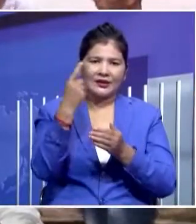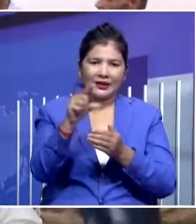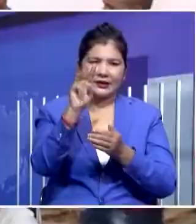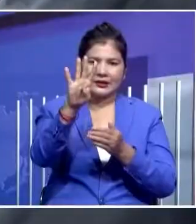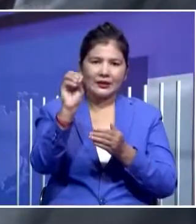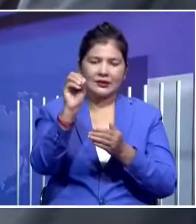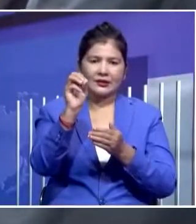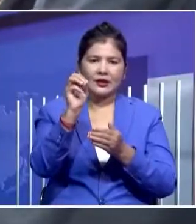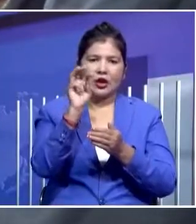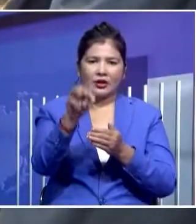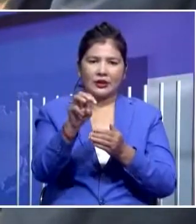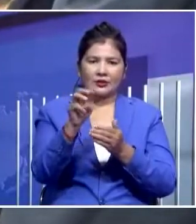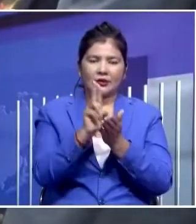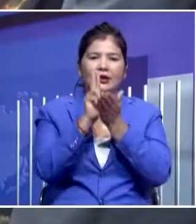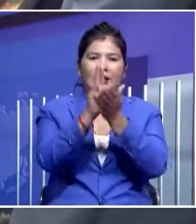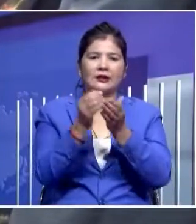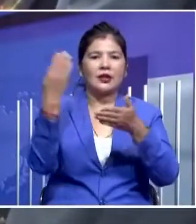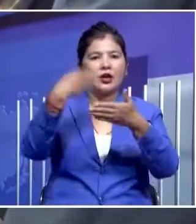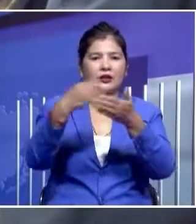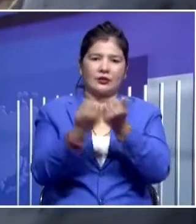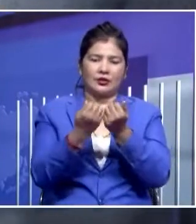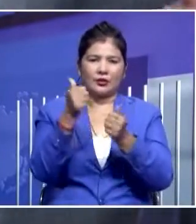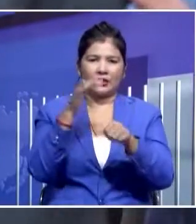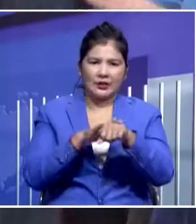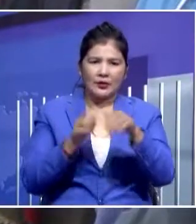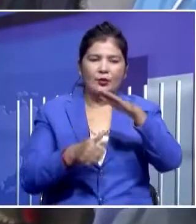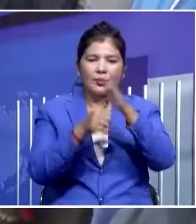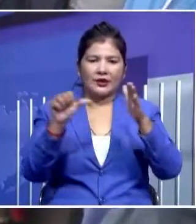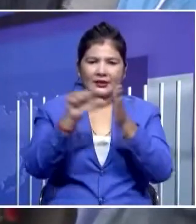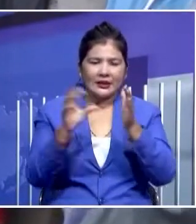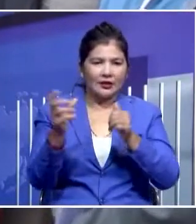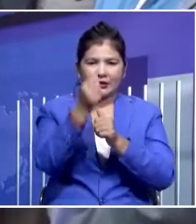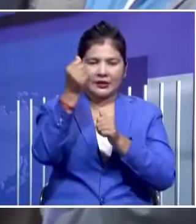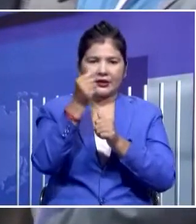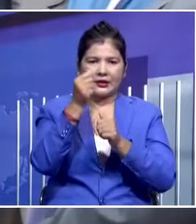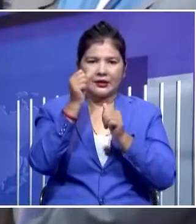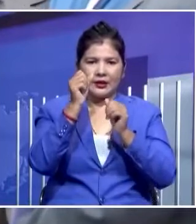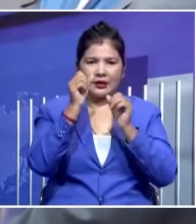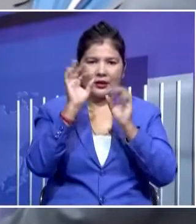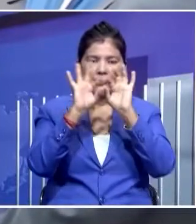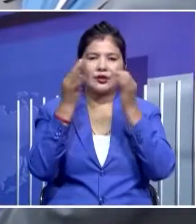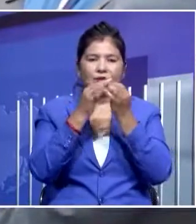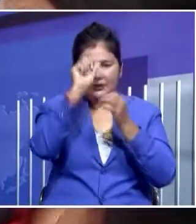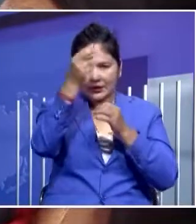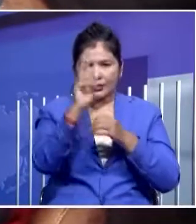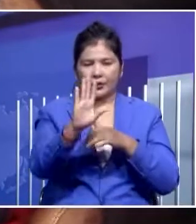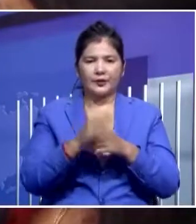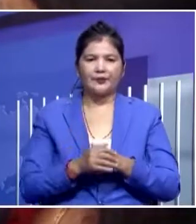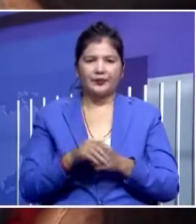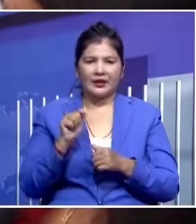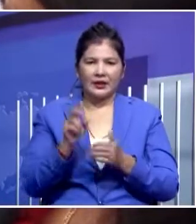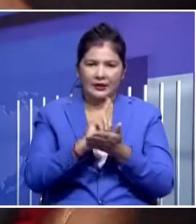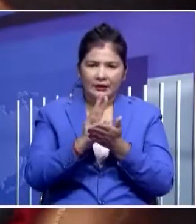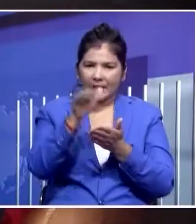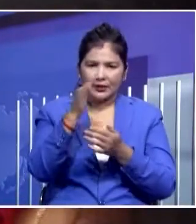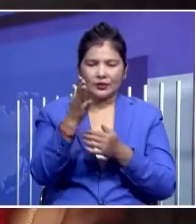2,40,000 दरले राहत रकम हस्तान्तरण गरिएको अछामका प्रमुख जिल्ला अधिकारी विश्वराज मरासेनीले जानकारी दिनुभयो। यहाँ रेकर्ड